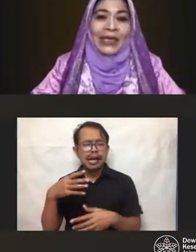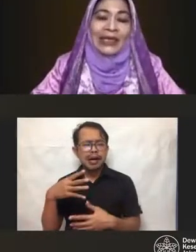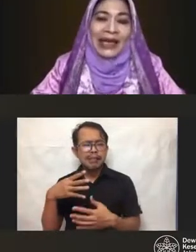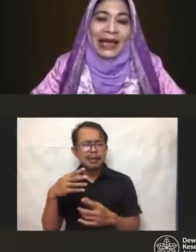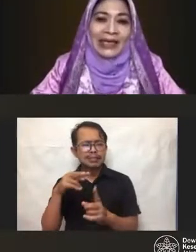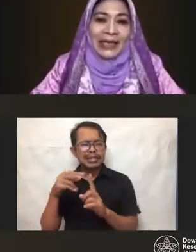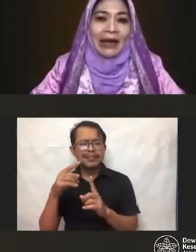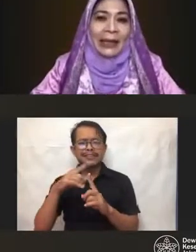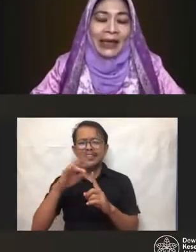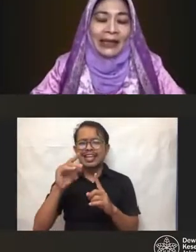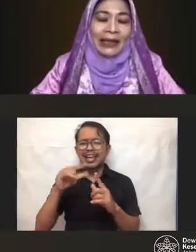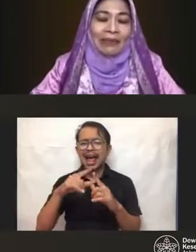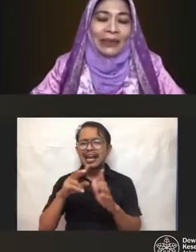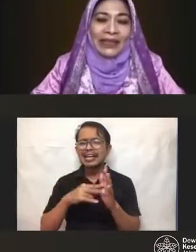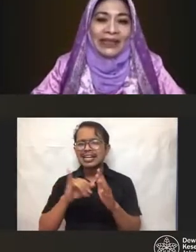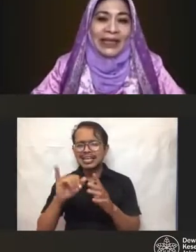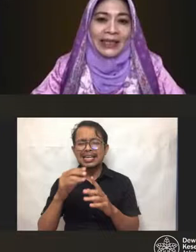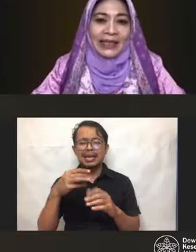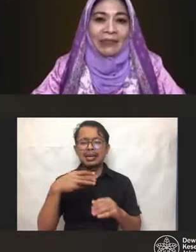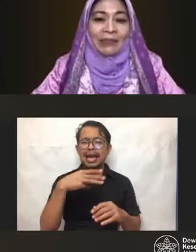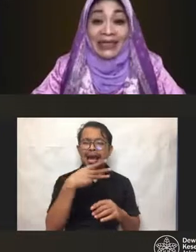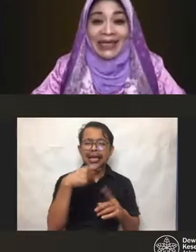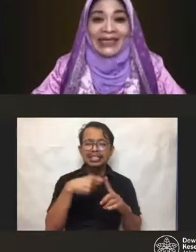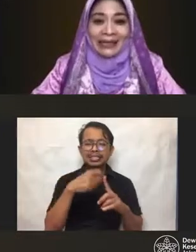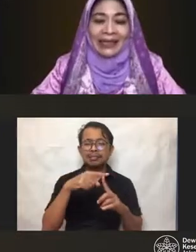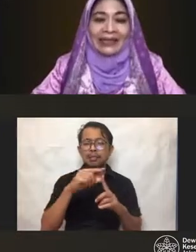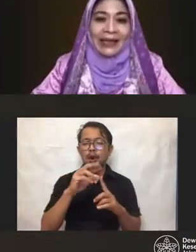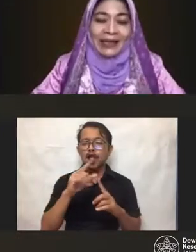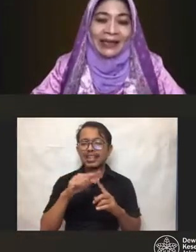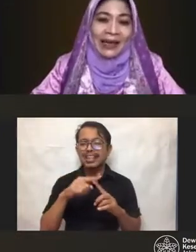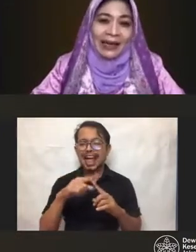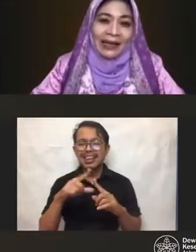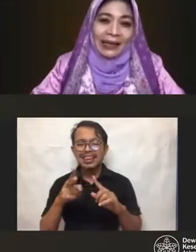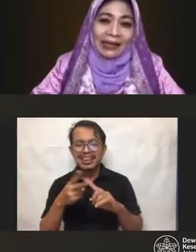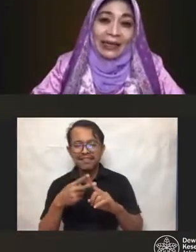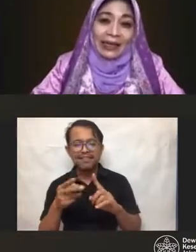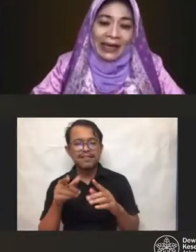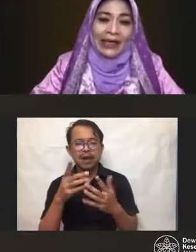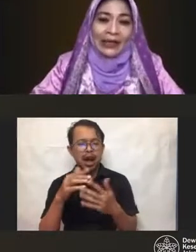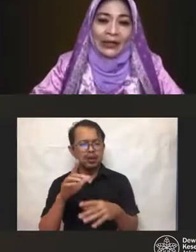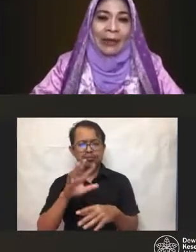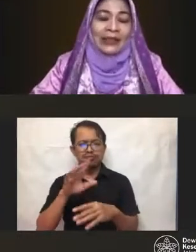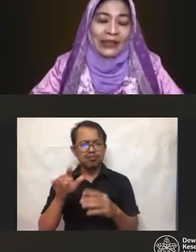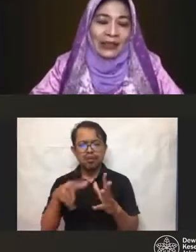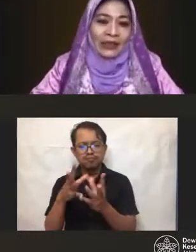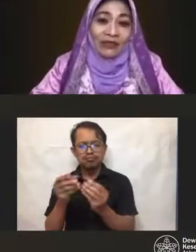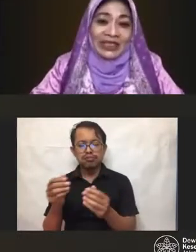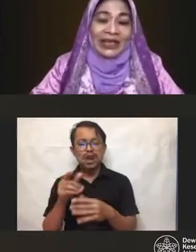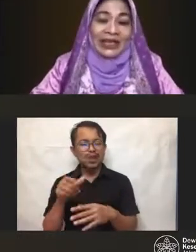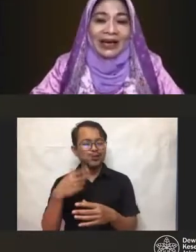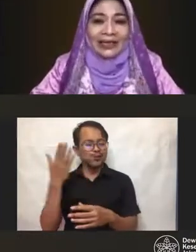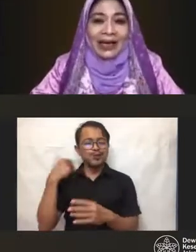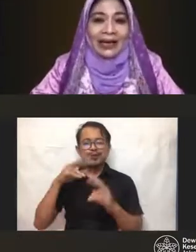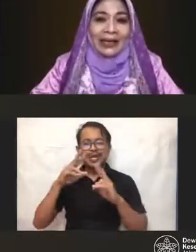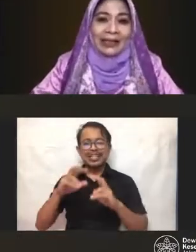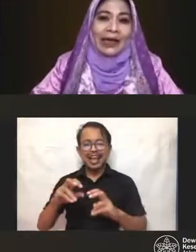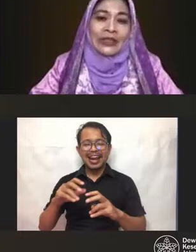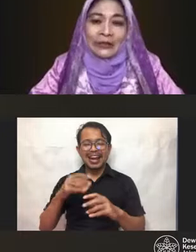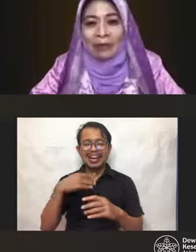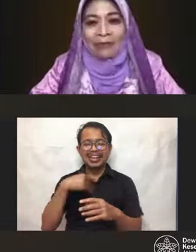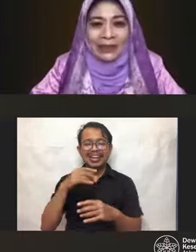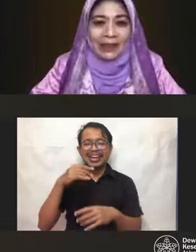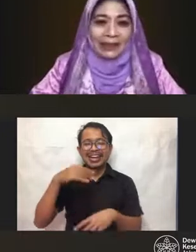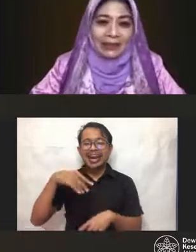manipulatif. Inilah yang saya dapatkan dari penelitian saya, penelitian disertasi saya di Kairo, tepatnya di Universitas Al-Azhar